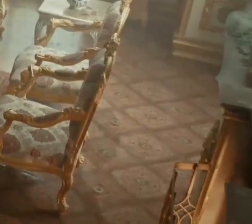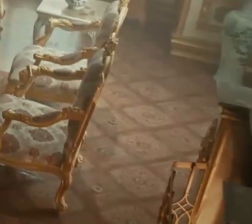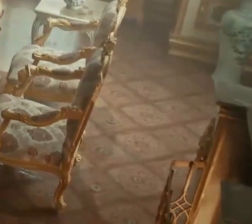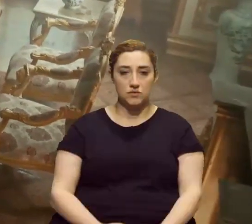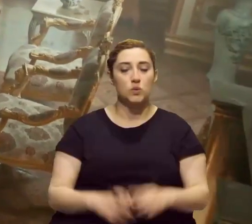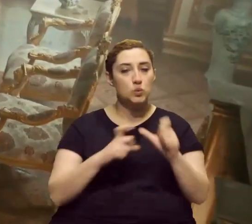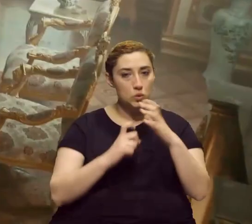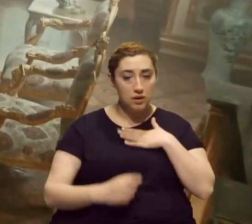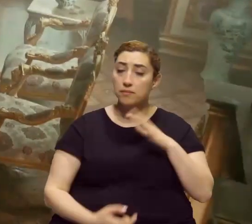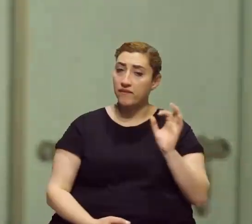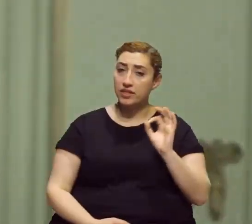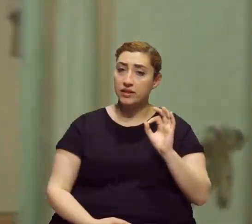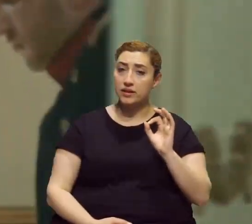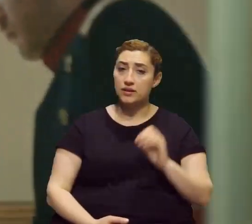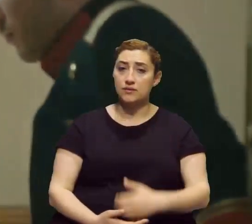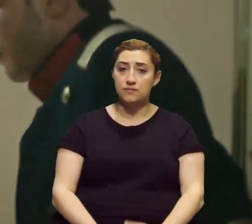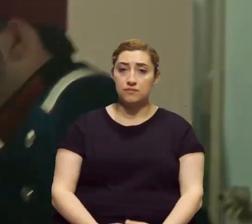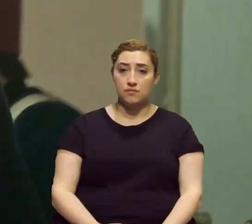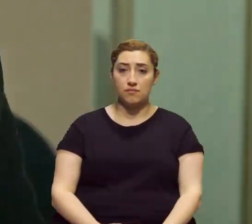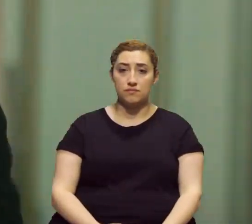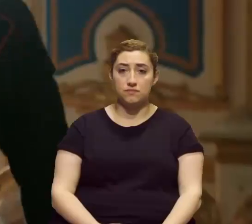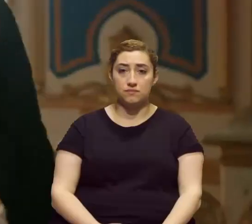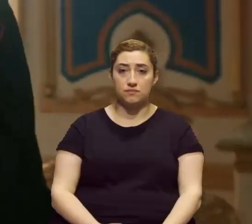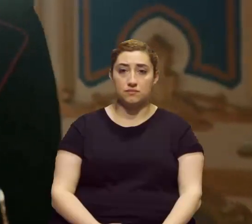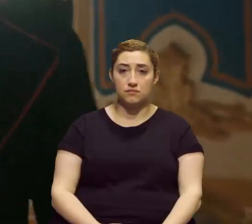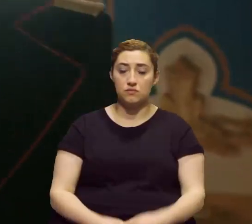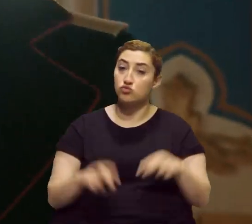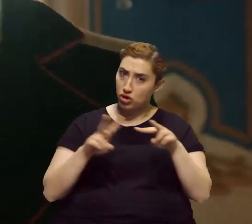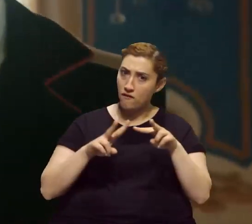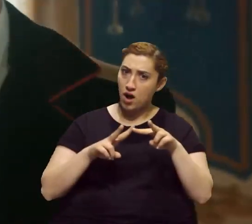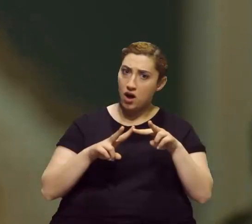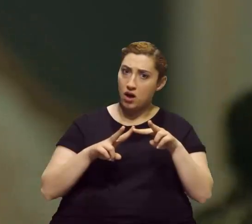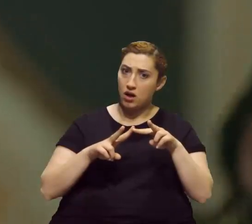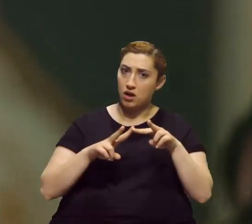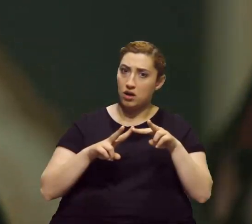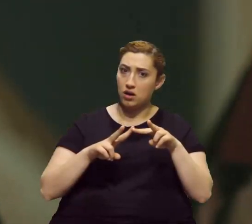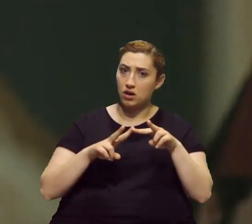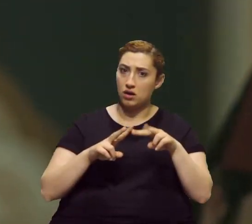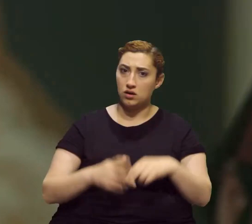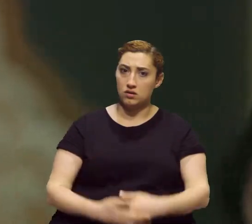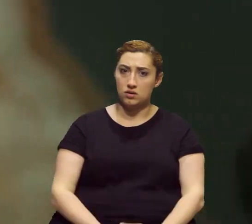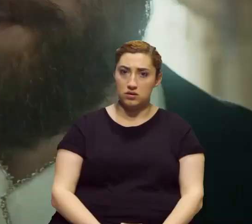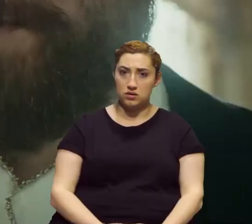odaya. Sultanım, evet. Mustafa hışımla geldi. Mustafa? Mustafa öfkeli.